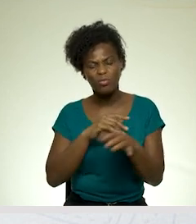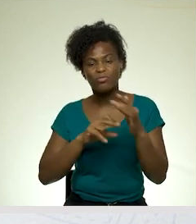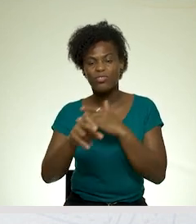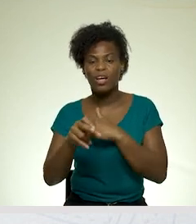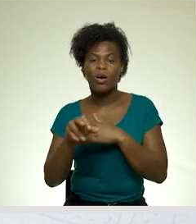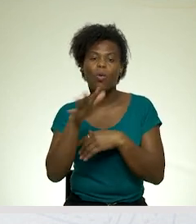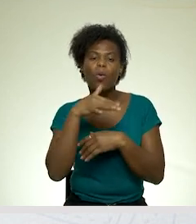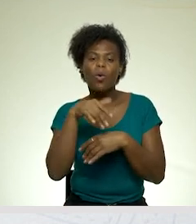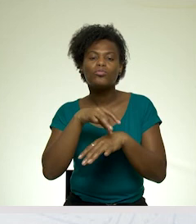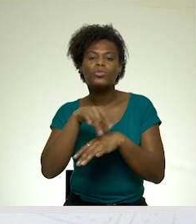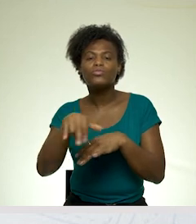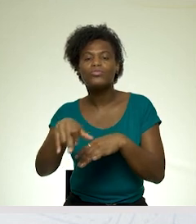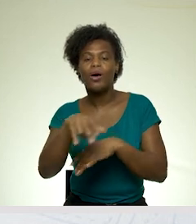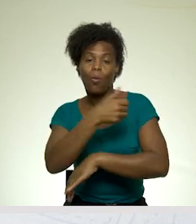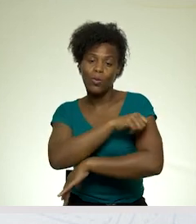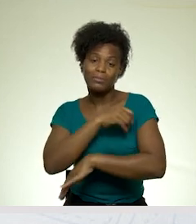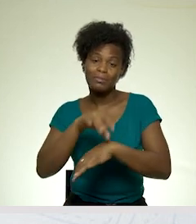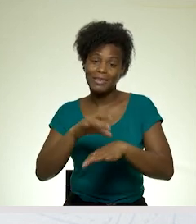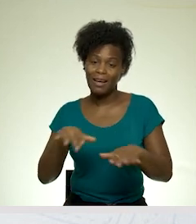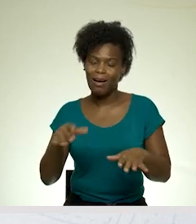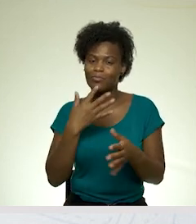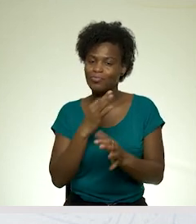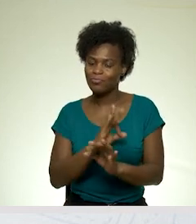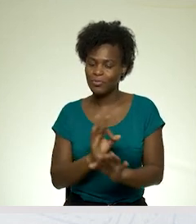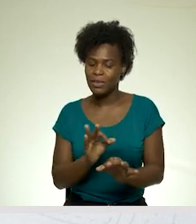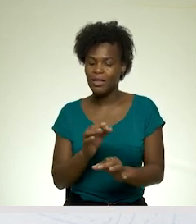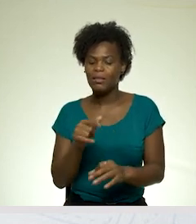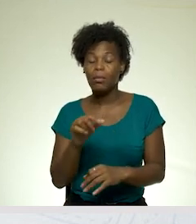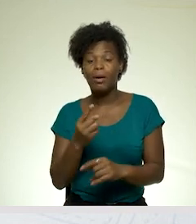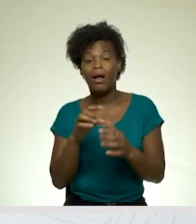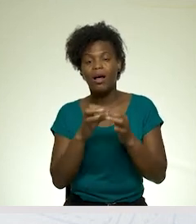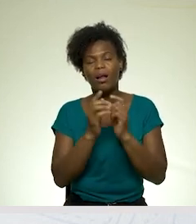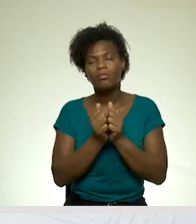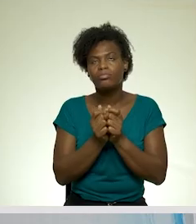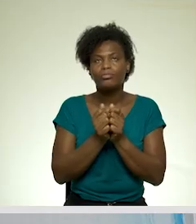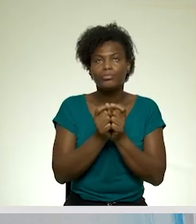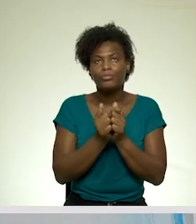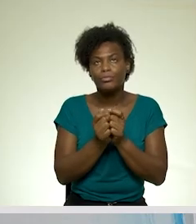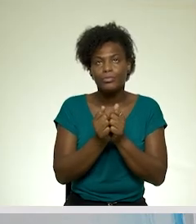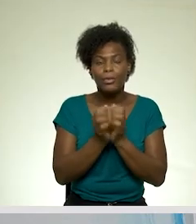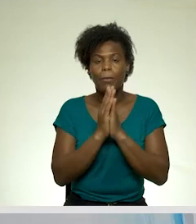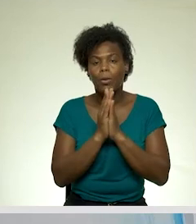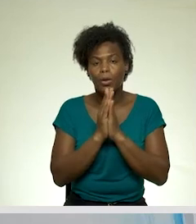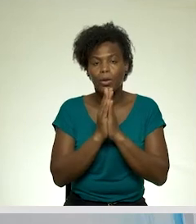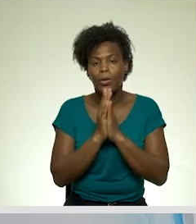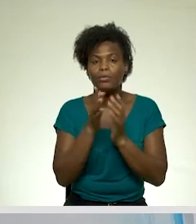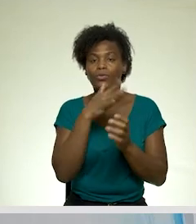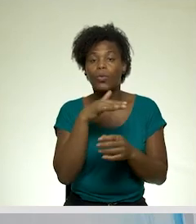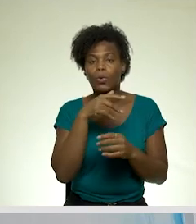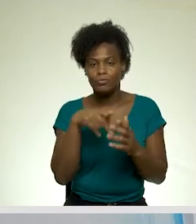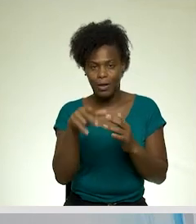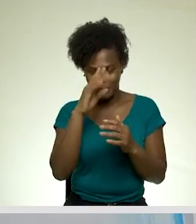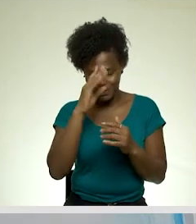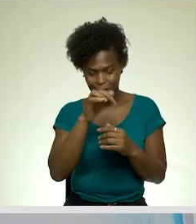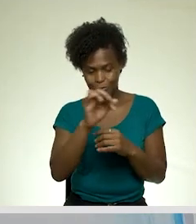je vais à l'hôpital. Parfait. Et pour prier, vous savez c'est quoi prier? Oui, je suis